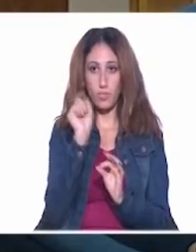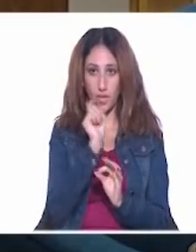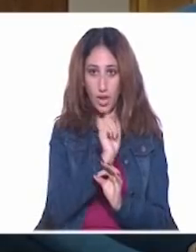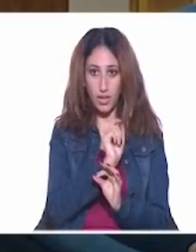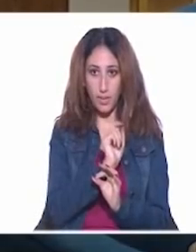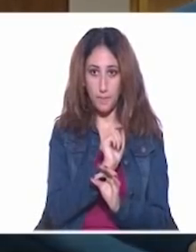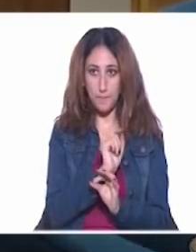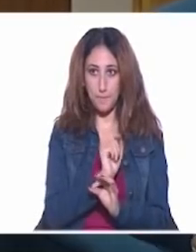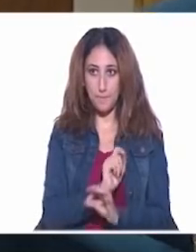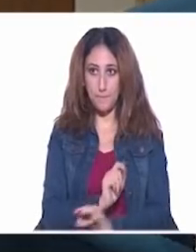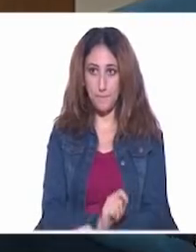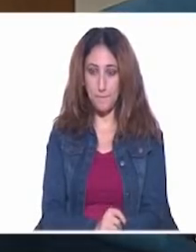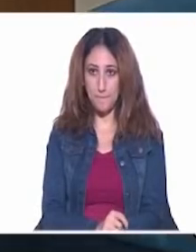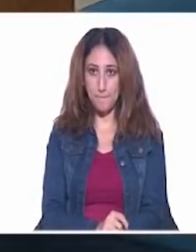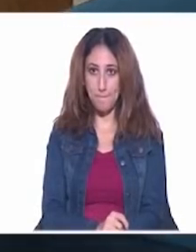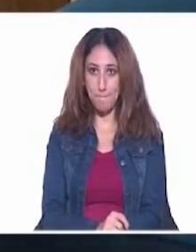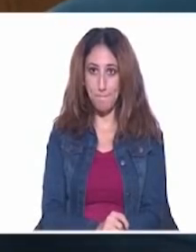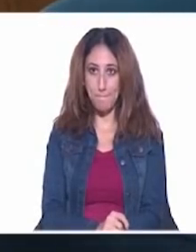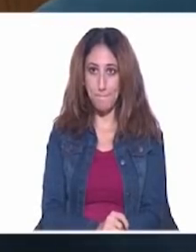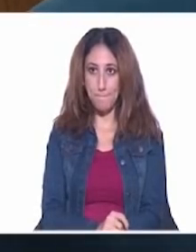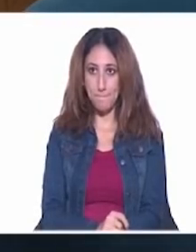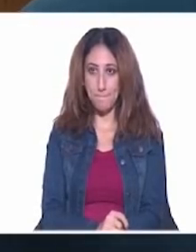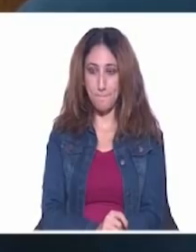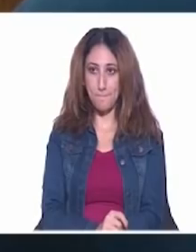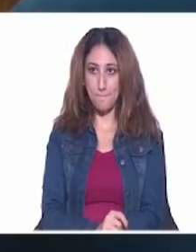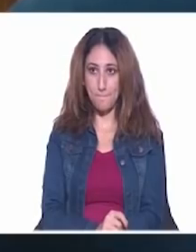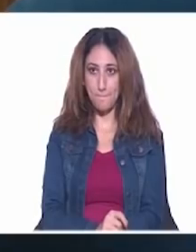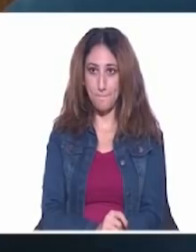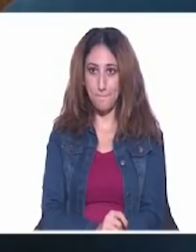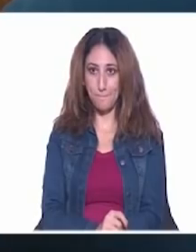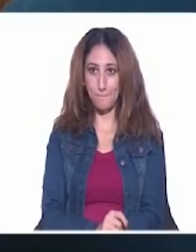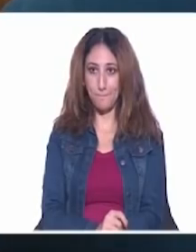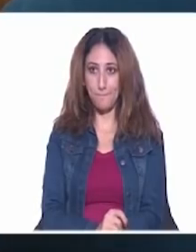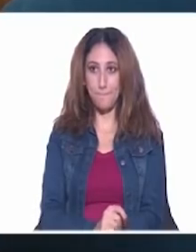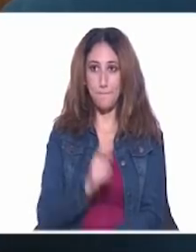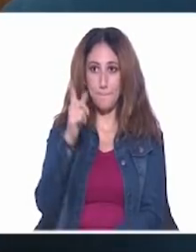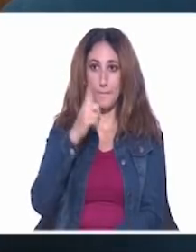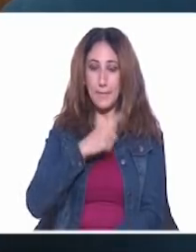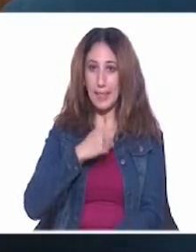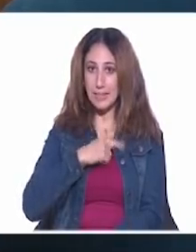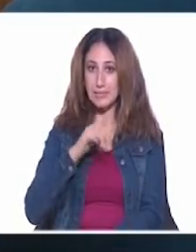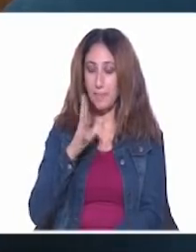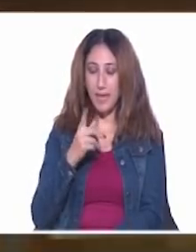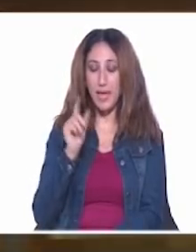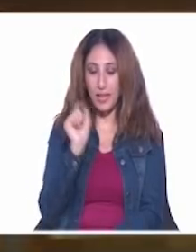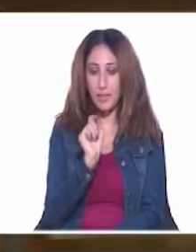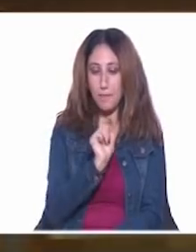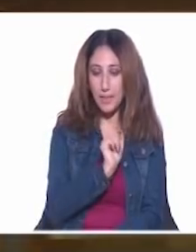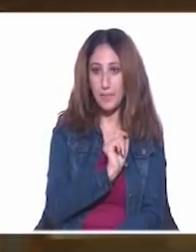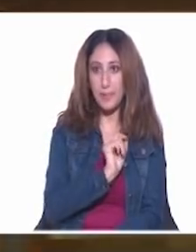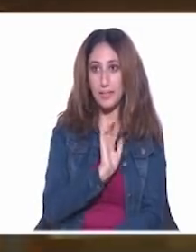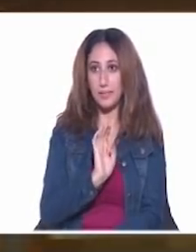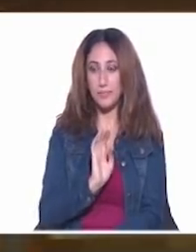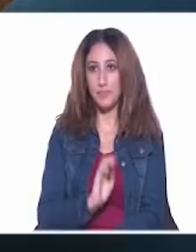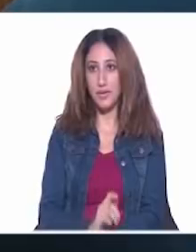خليه هنا. ايه علاقه بقى الاسم بالموضوع؟ ان الاسم هو اللي عرف الكارت، يعني لو انت كنت اخترتي عبد الغفور مثلا عبد الباقي. ما تدقيش يعني. اوكي.